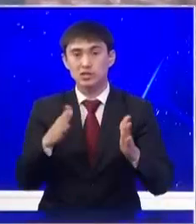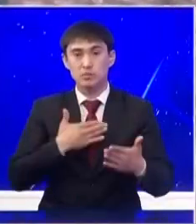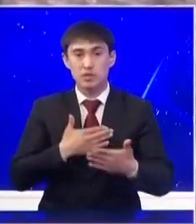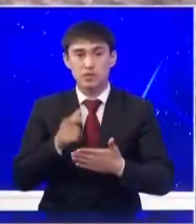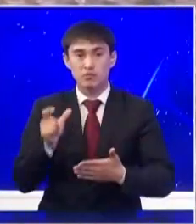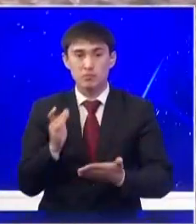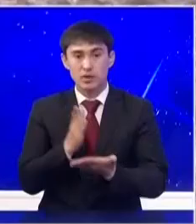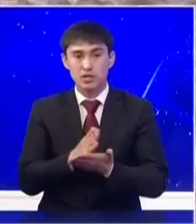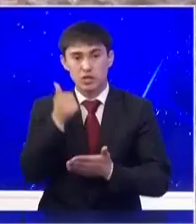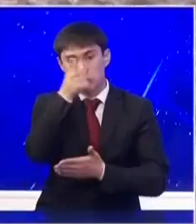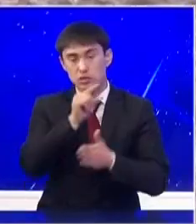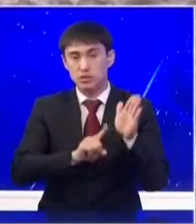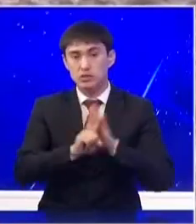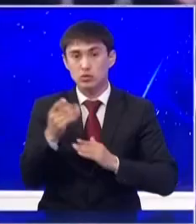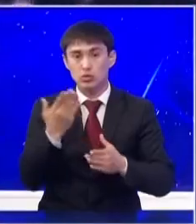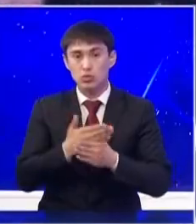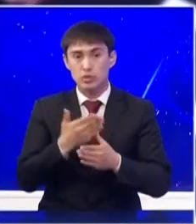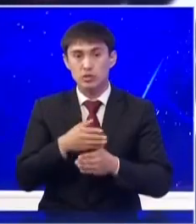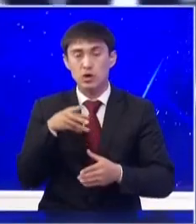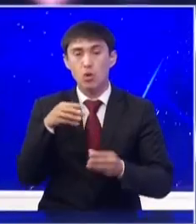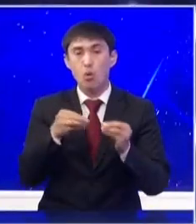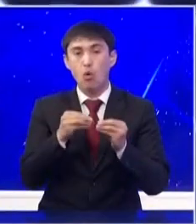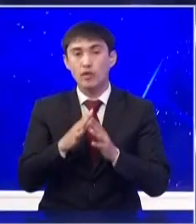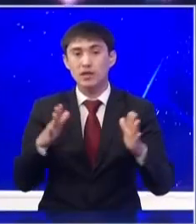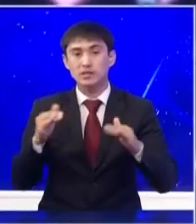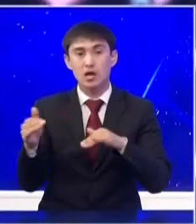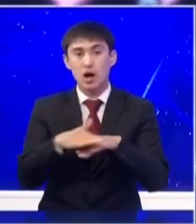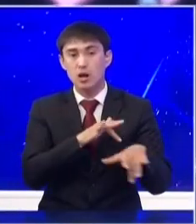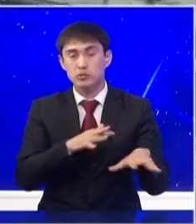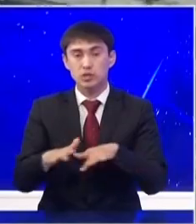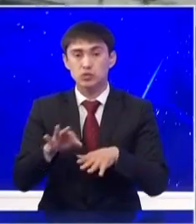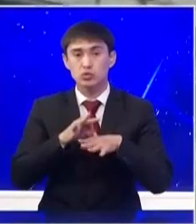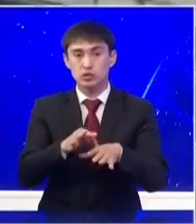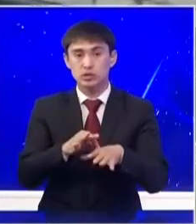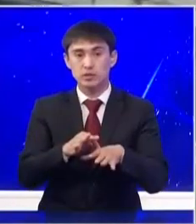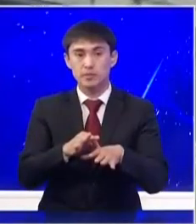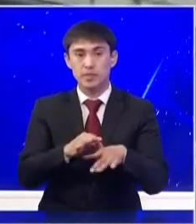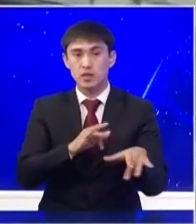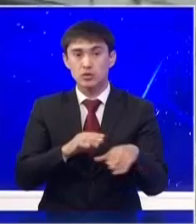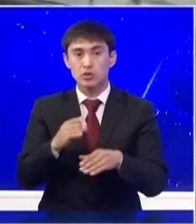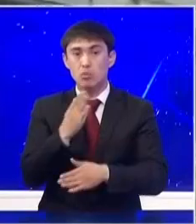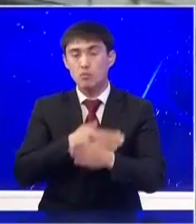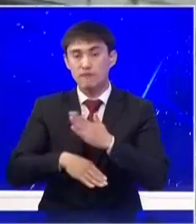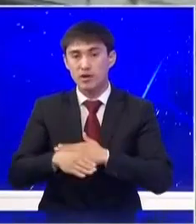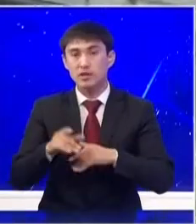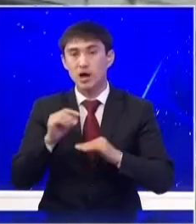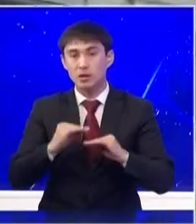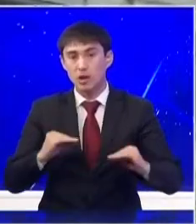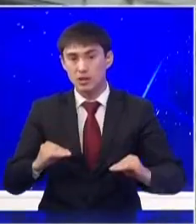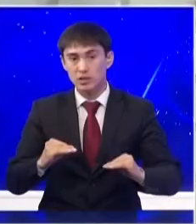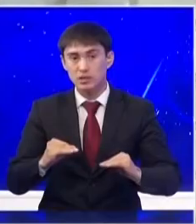бар. Жыл басынан олардың көмегімен 10-нан аса қайырымдылық шарасы өткізіліпті. Аясында мүмкіндігі шектеулі